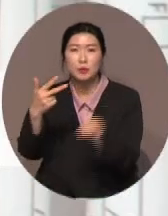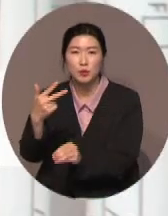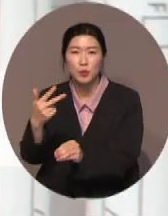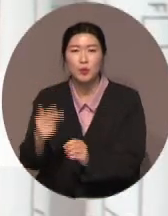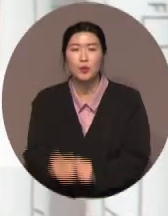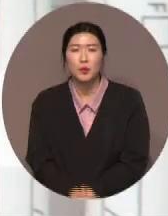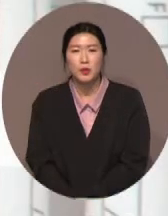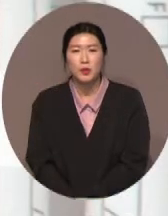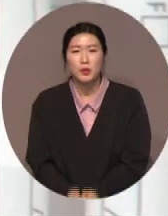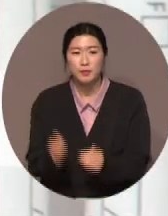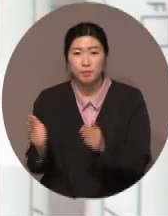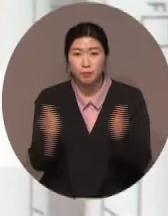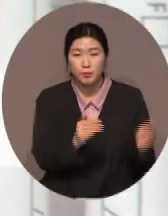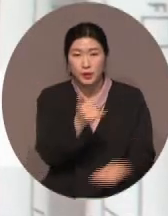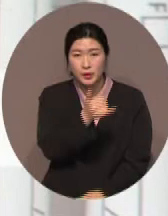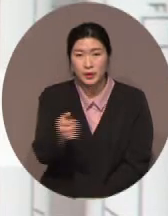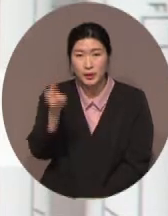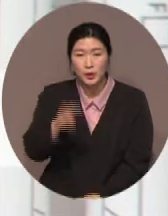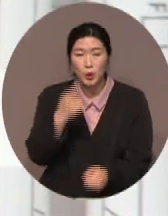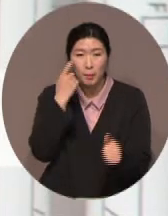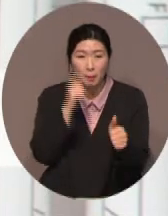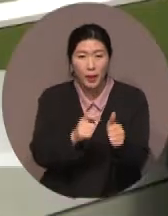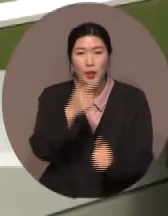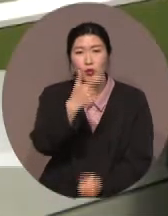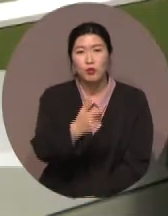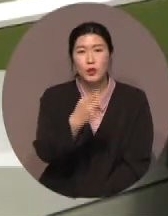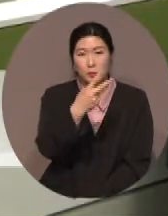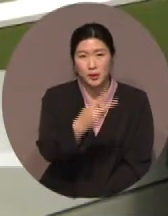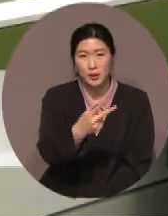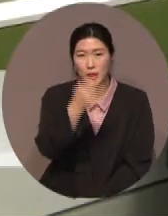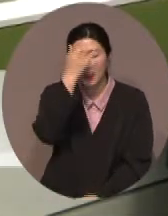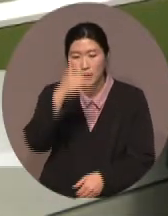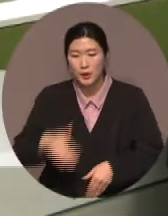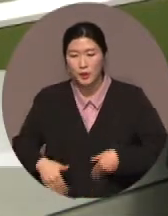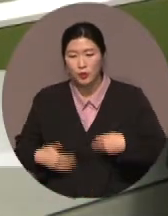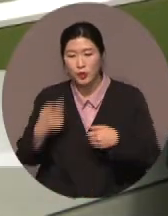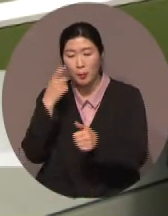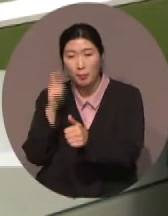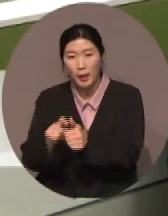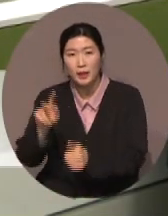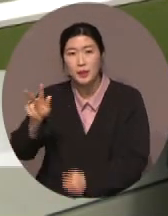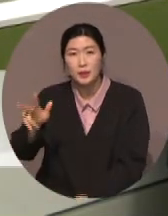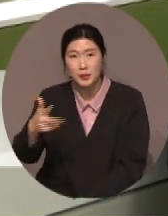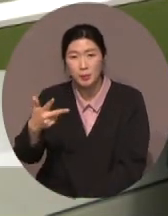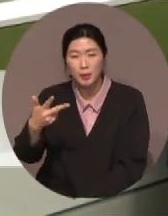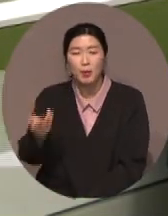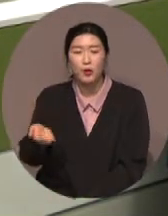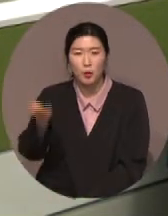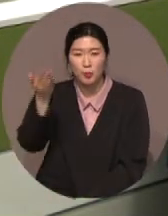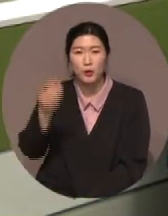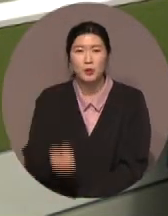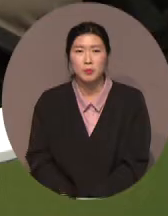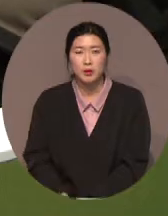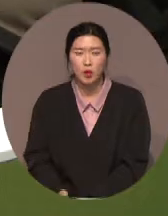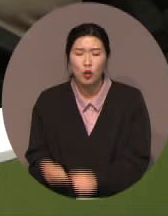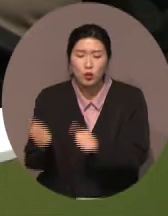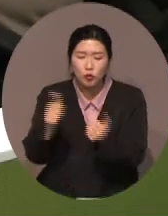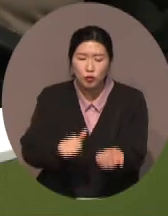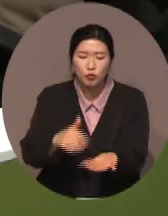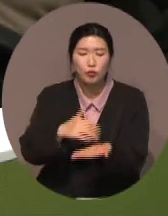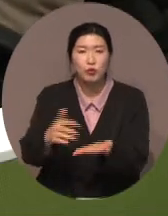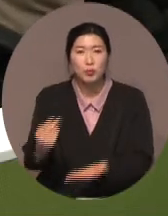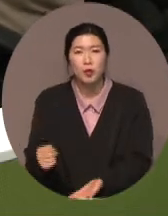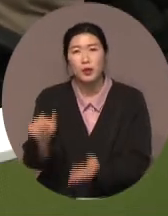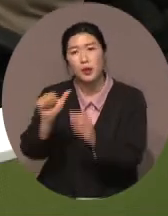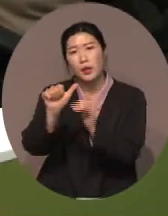중입니다 또 세종은 예순두명 충남은 700 31명이 확진됐고 대전과 충남에서 모두